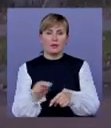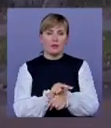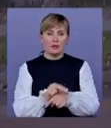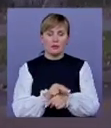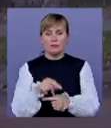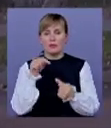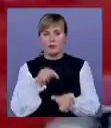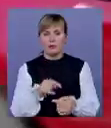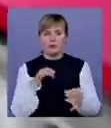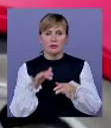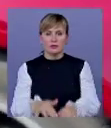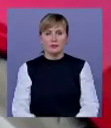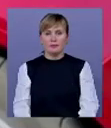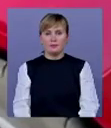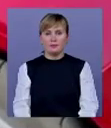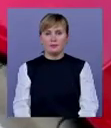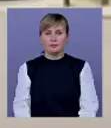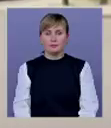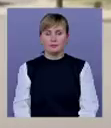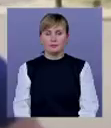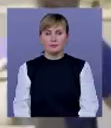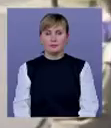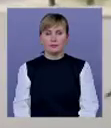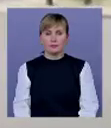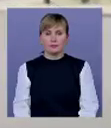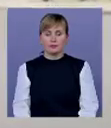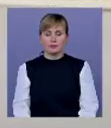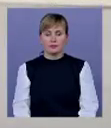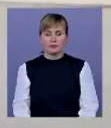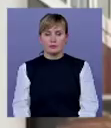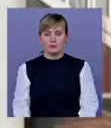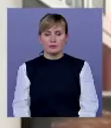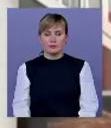профилактический подход к делу. Рамина Мирзалимова, Асылбек Тойбек, телеканал Алматы, Нур-Султан.